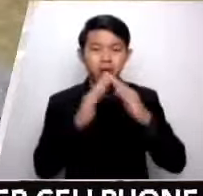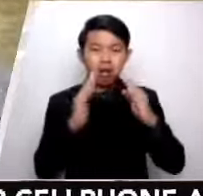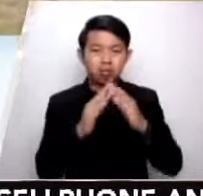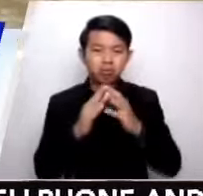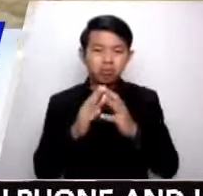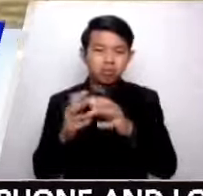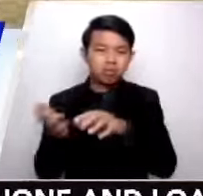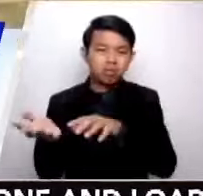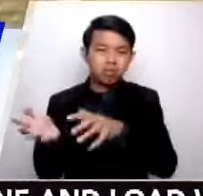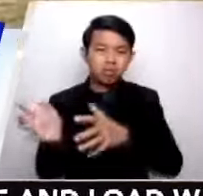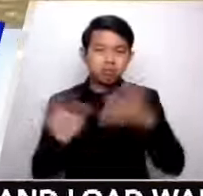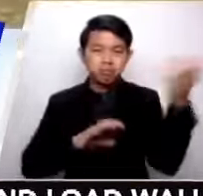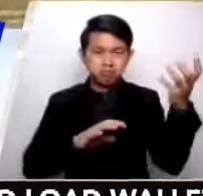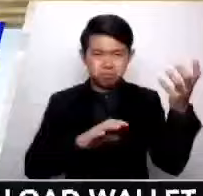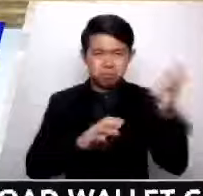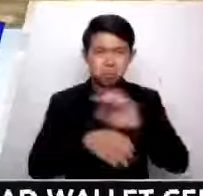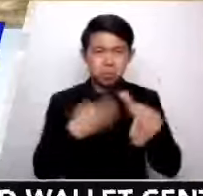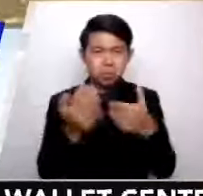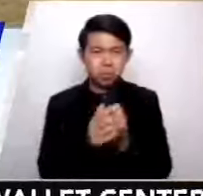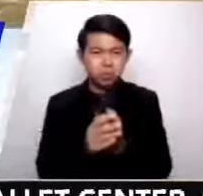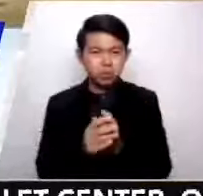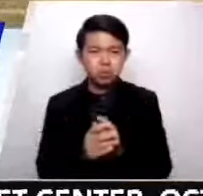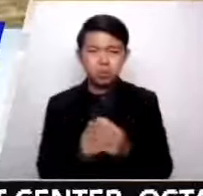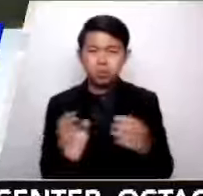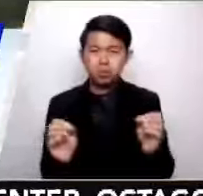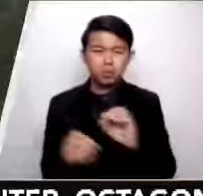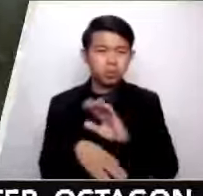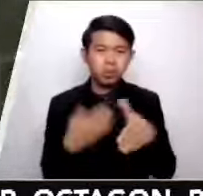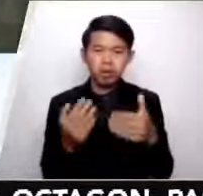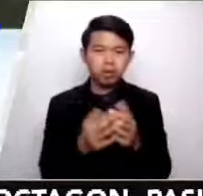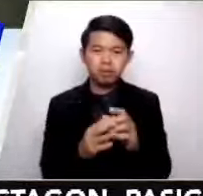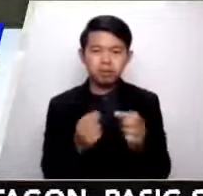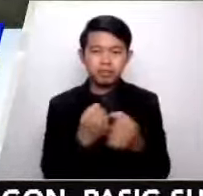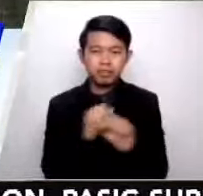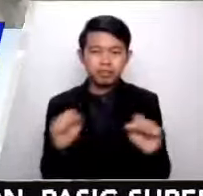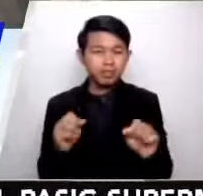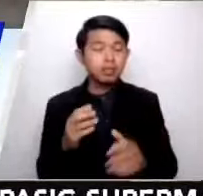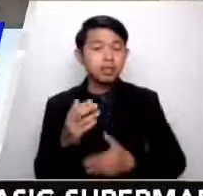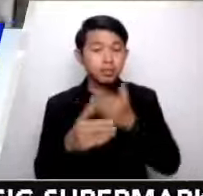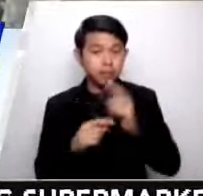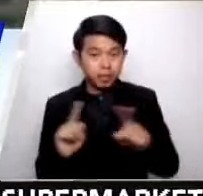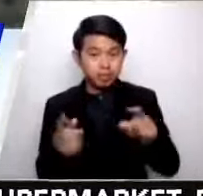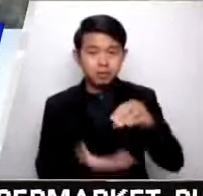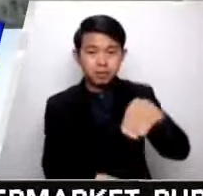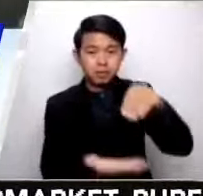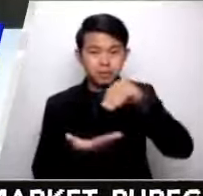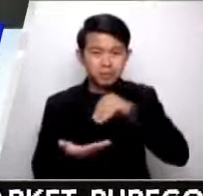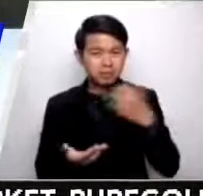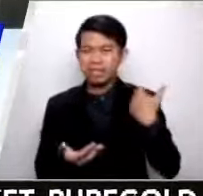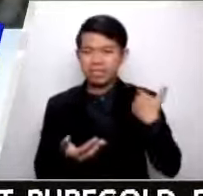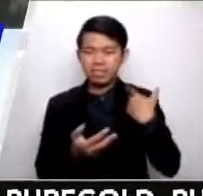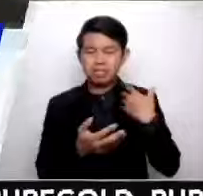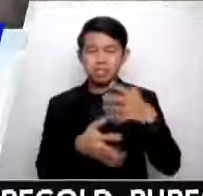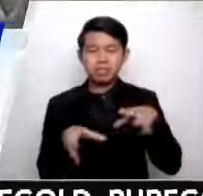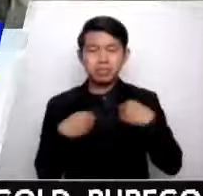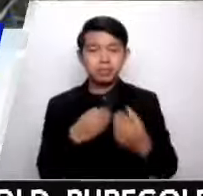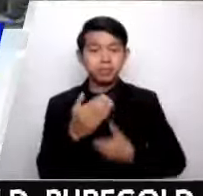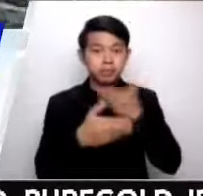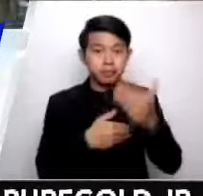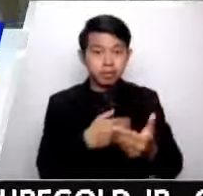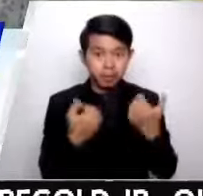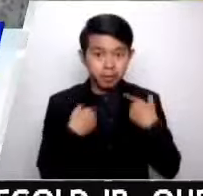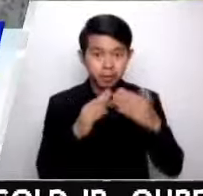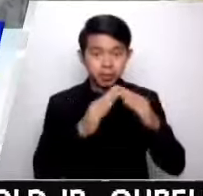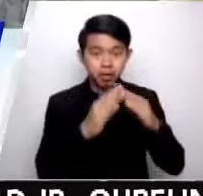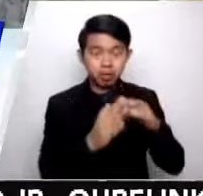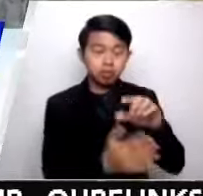pong natira. Wala pa raw silang natatanggap na ayuda. Tuloy naman naglaho ang garahe ng isang bahay matapos gumuho ang